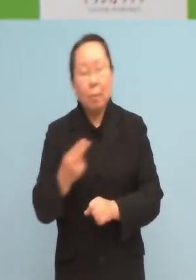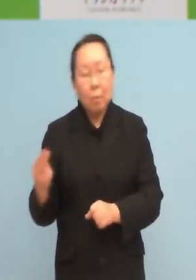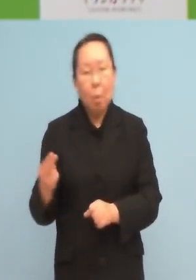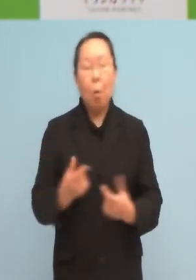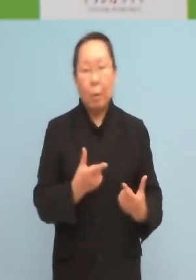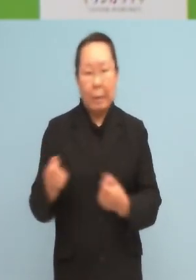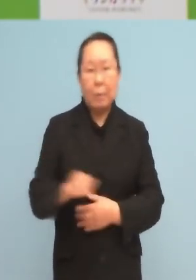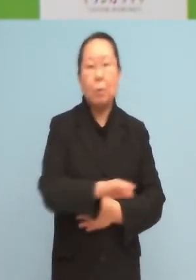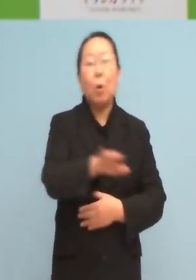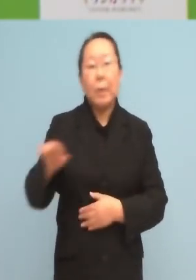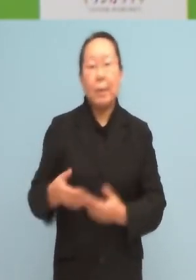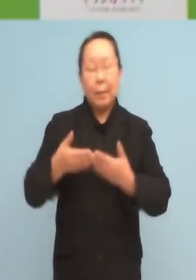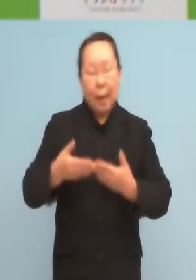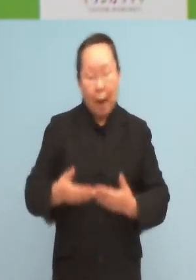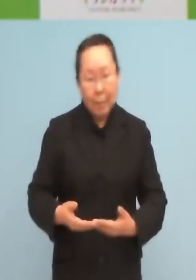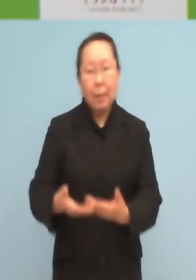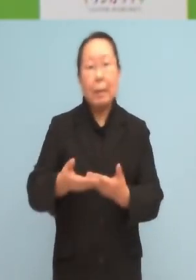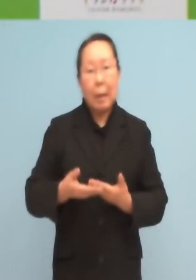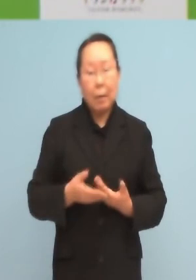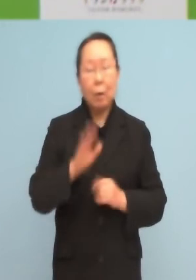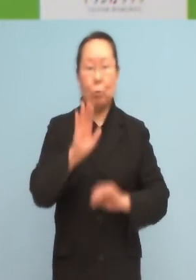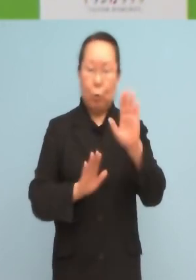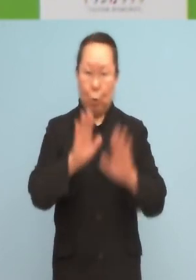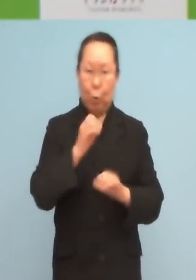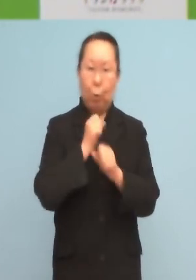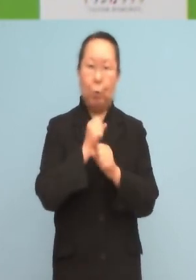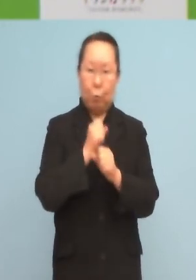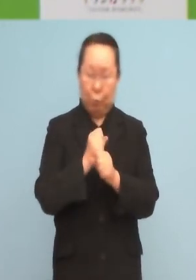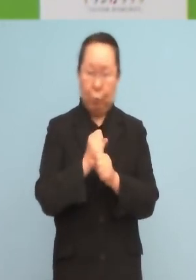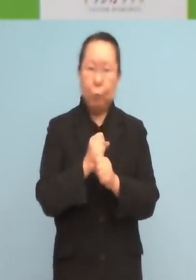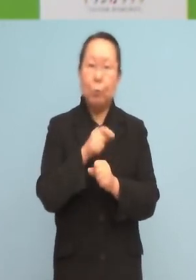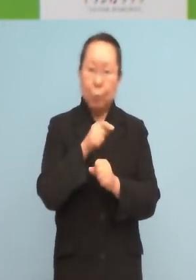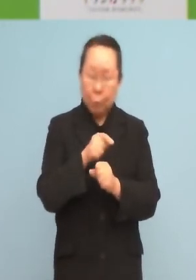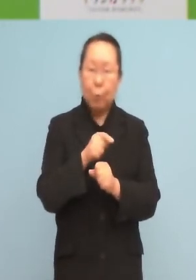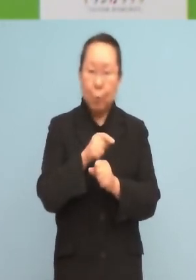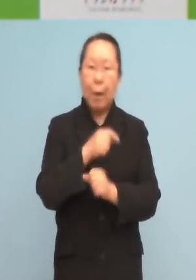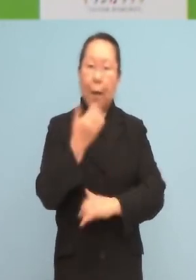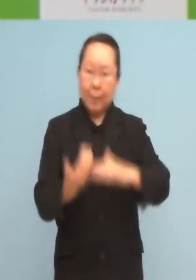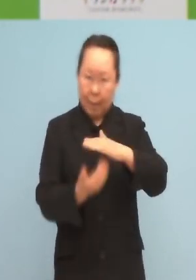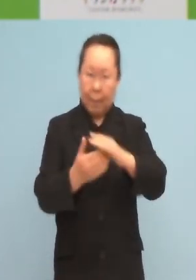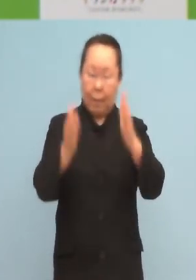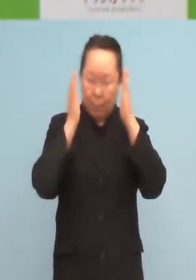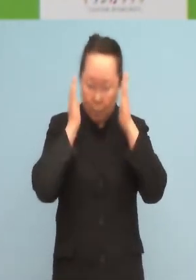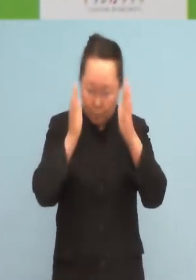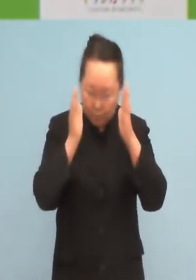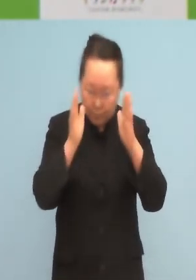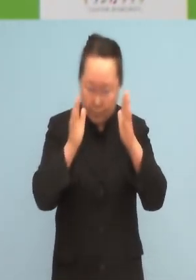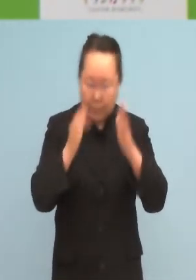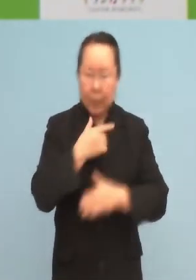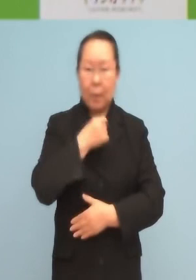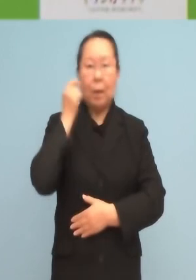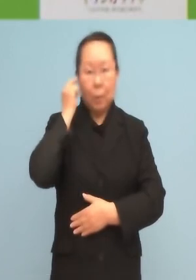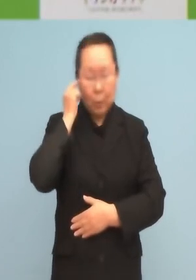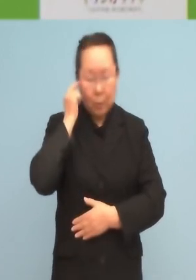あの皆さん方に安心をしていただく状況を作っていくことに最大 の力を傾注していきたいと、この